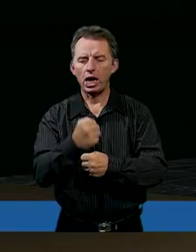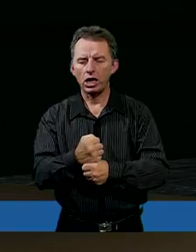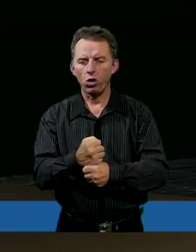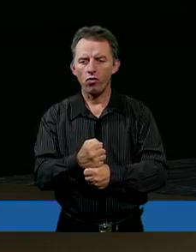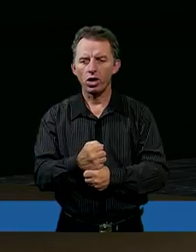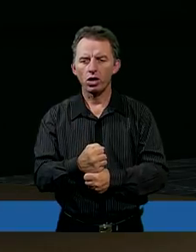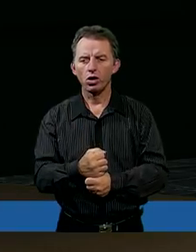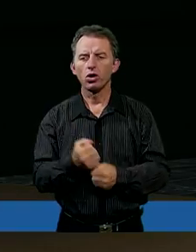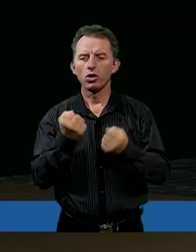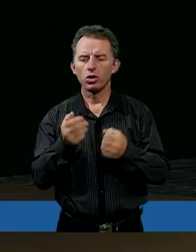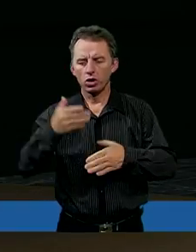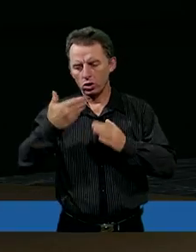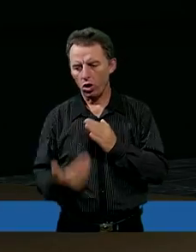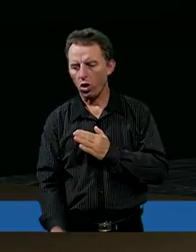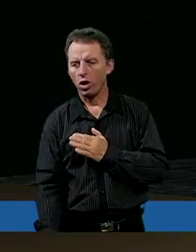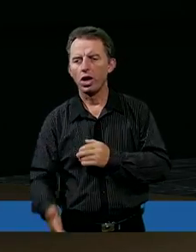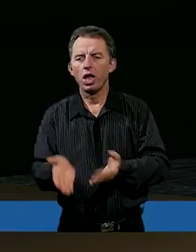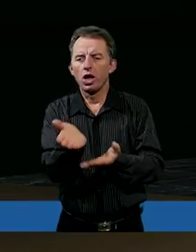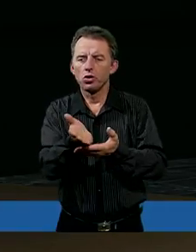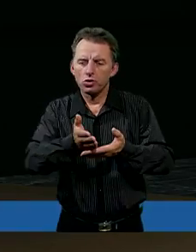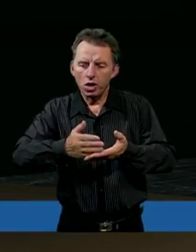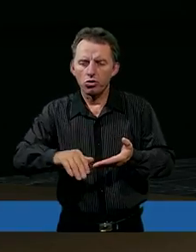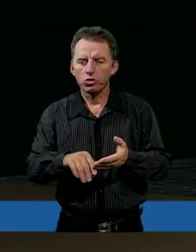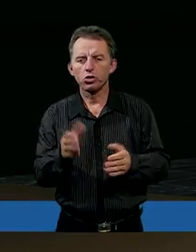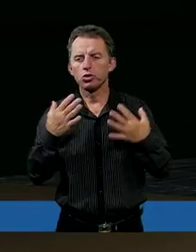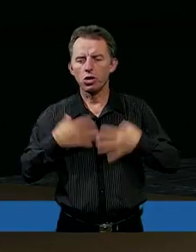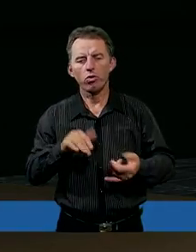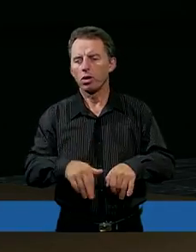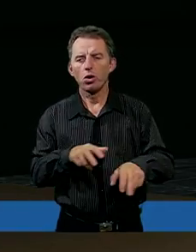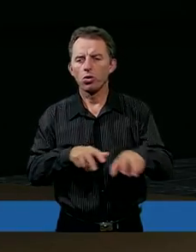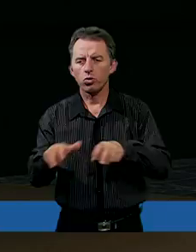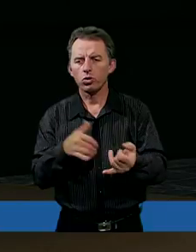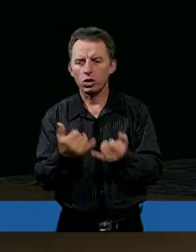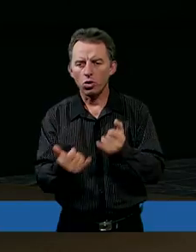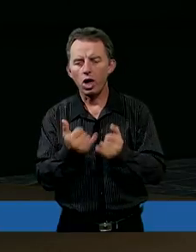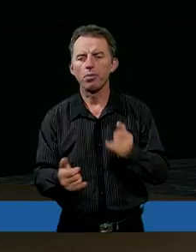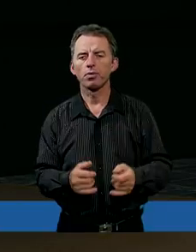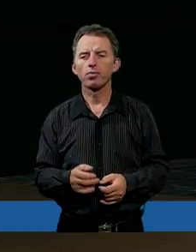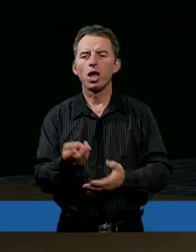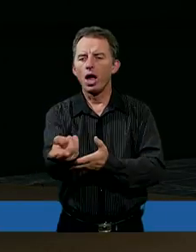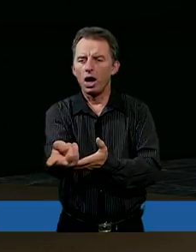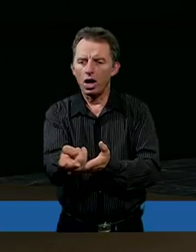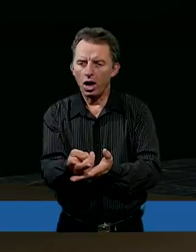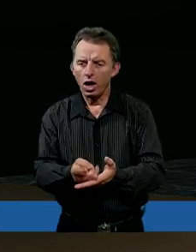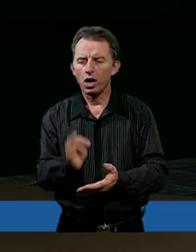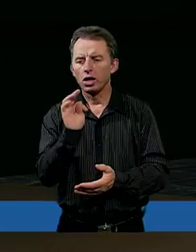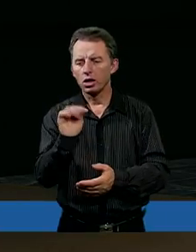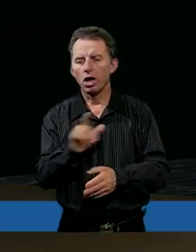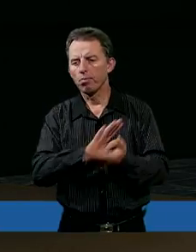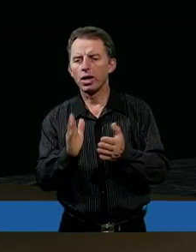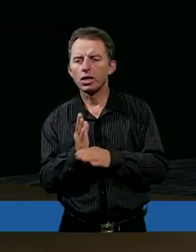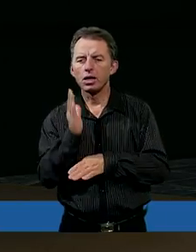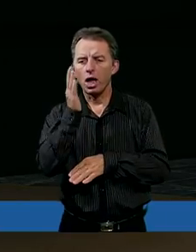sparaliżowania dolnej części ciała, nie mógł ruszać nogami i leżał tak